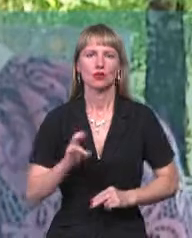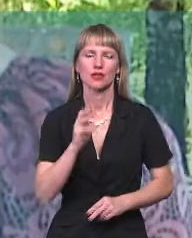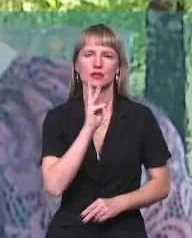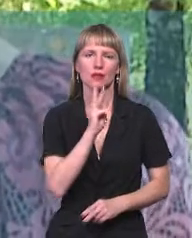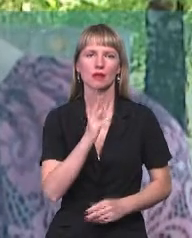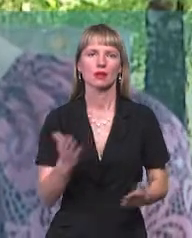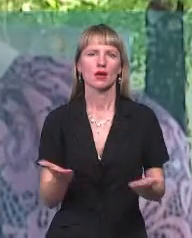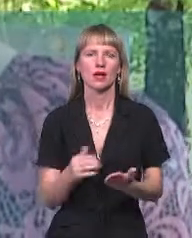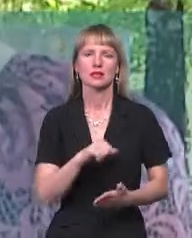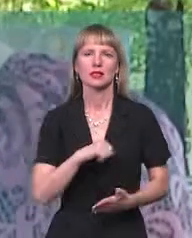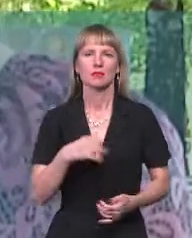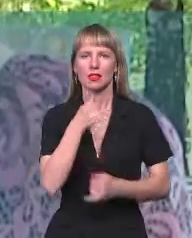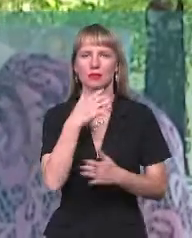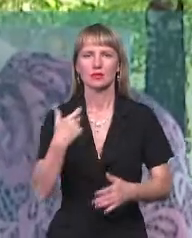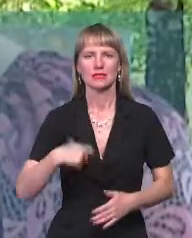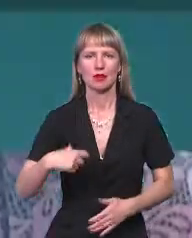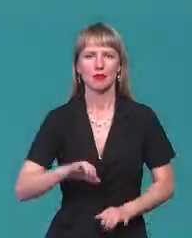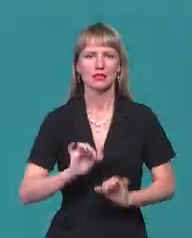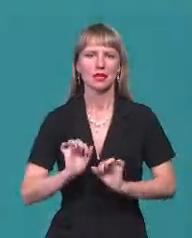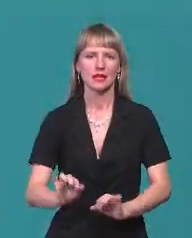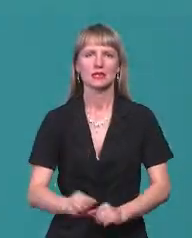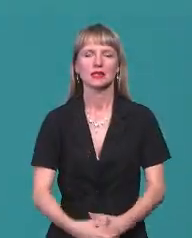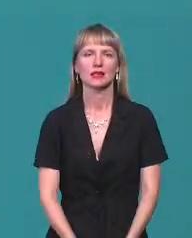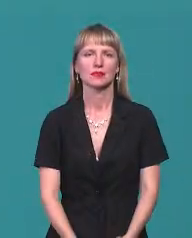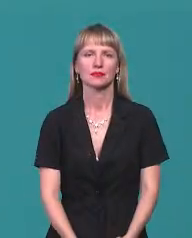яка сама не може себе захистити.